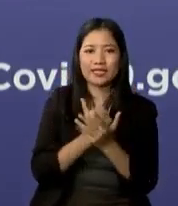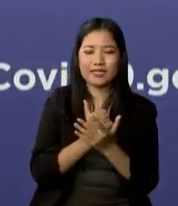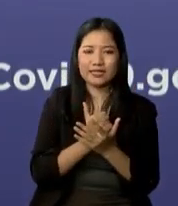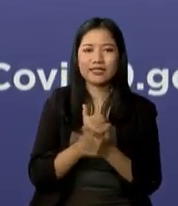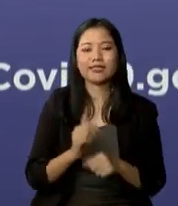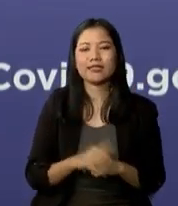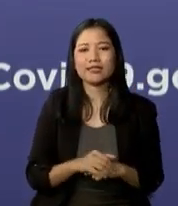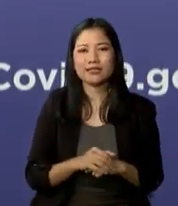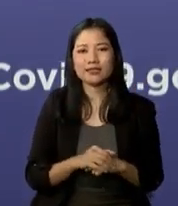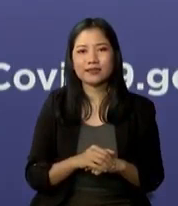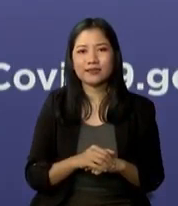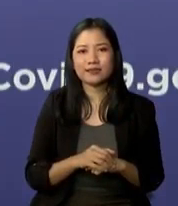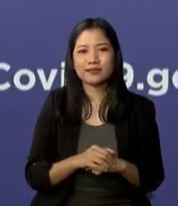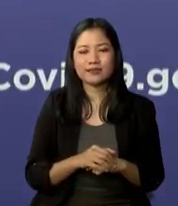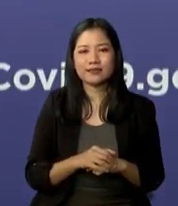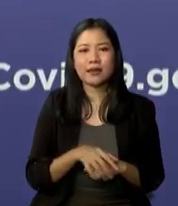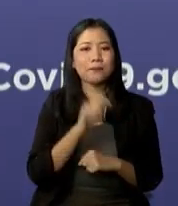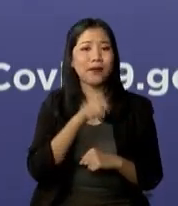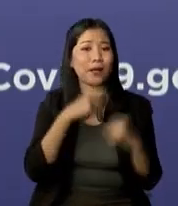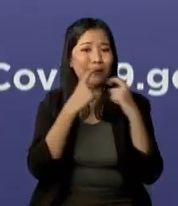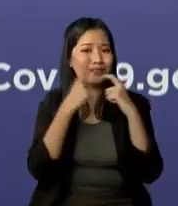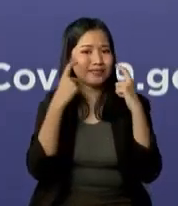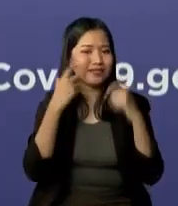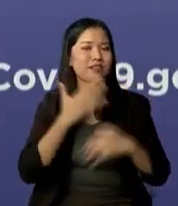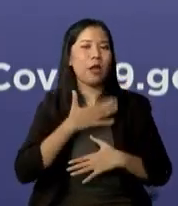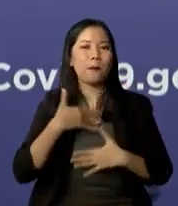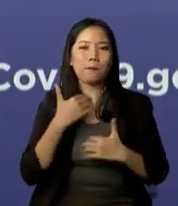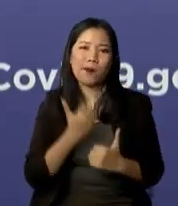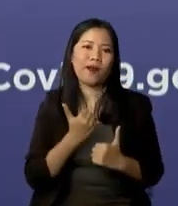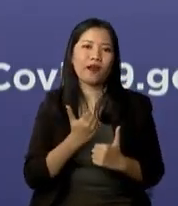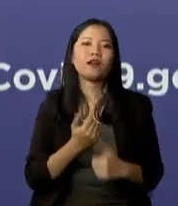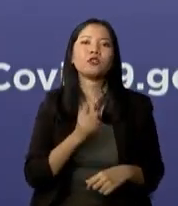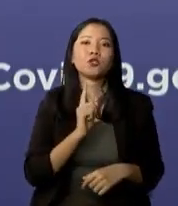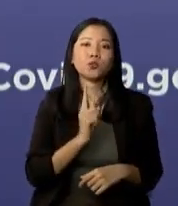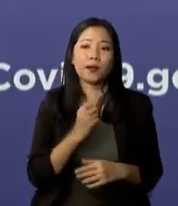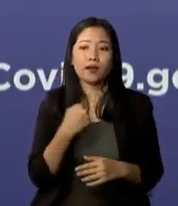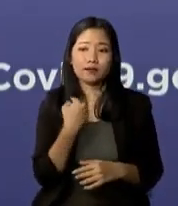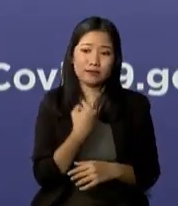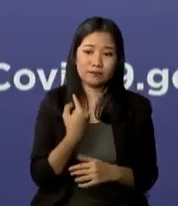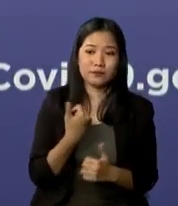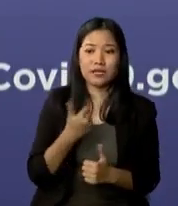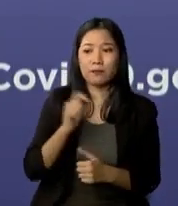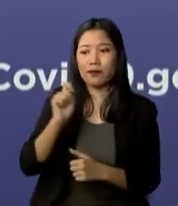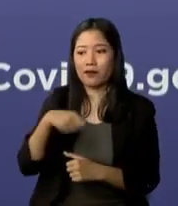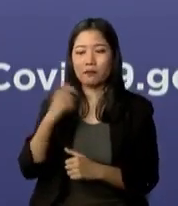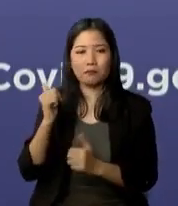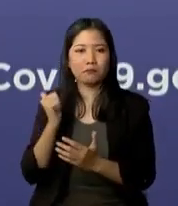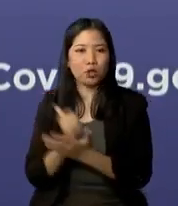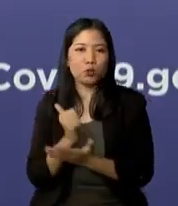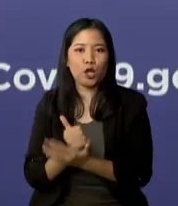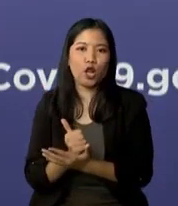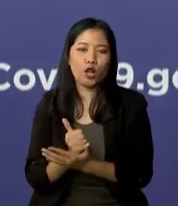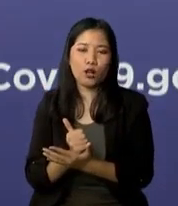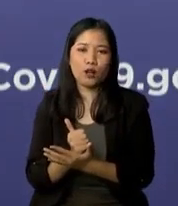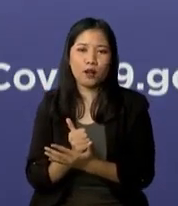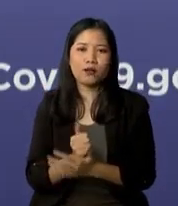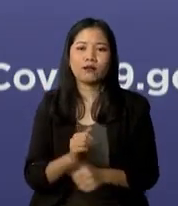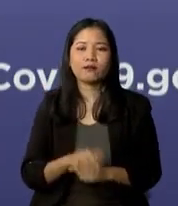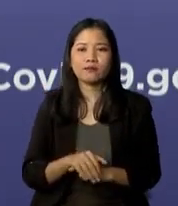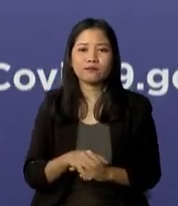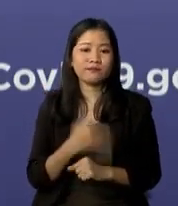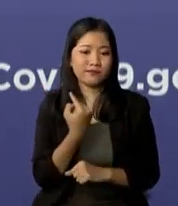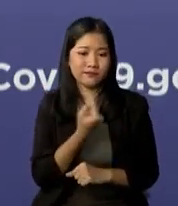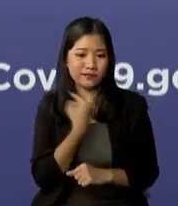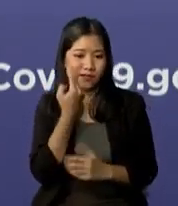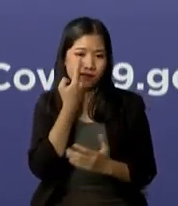penting. Gunakan masker yang nyaman untuk kita, agar kita bisa menggunakannya dengan benar. Kami